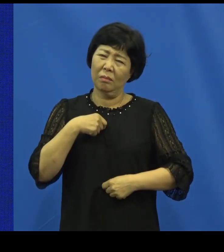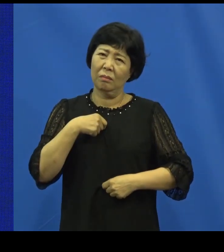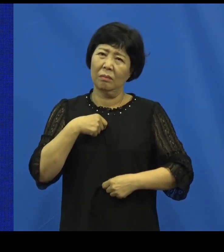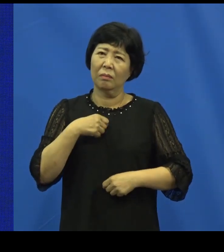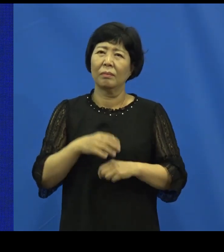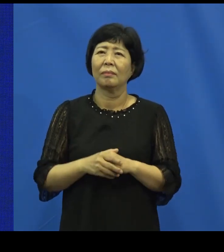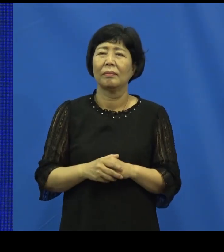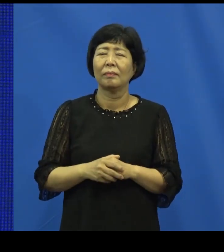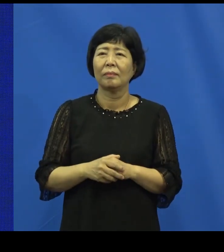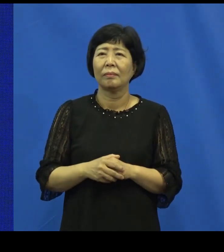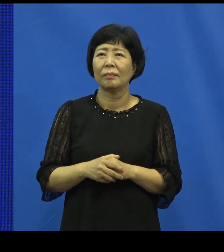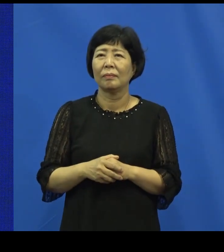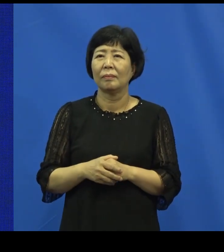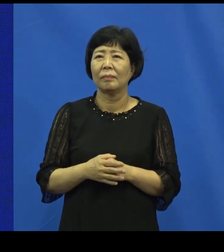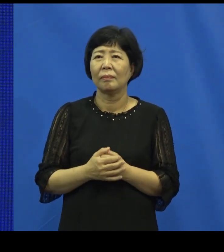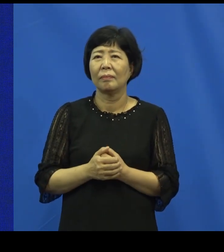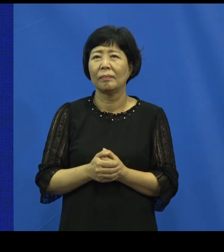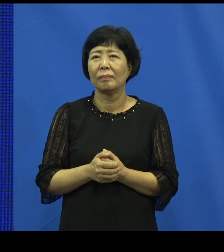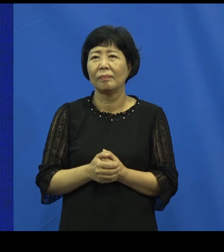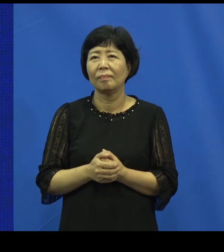honesty.